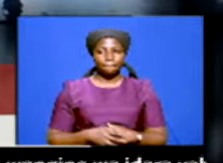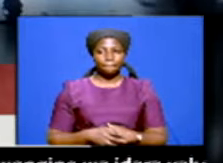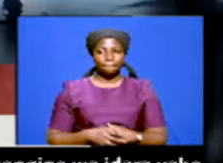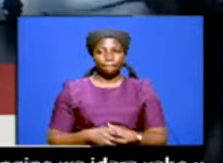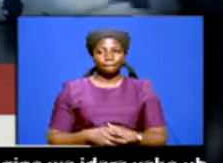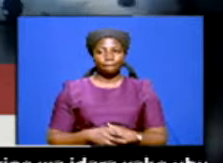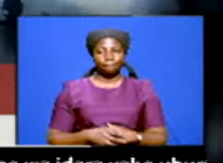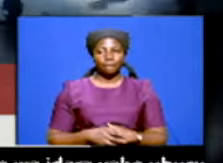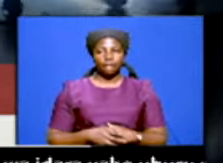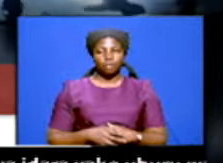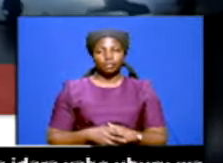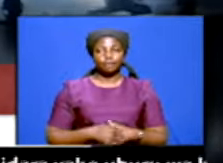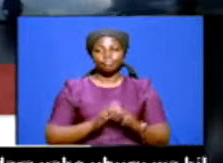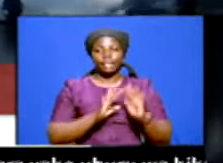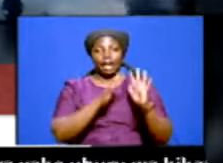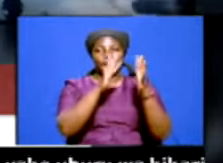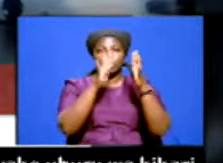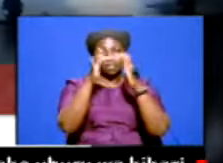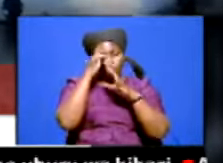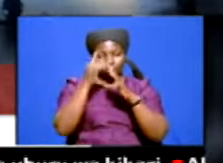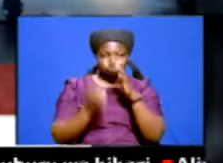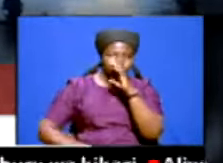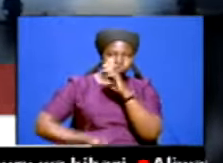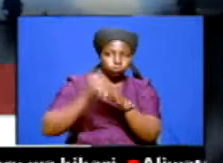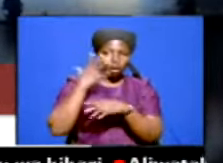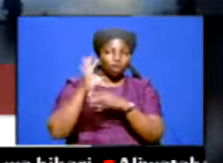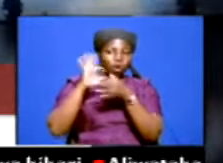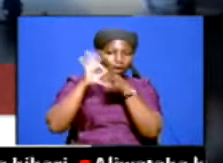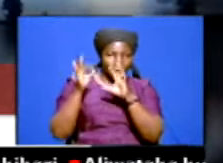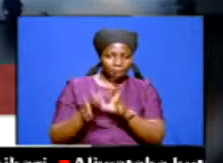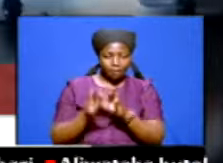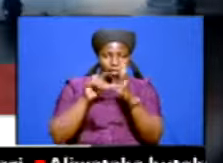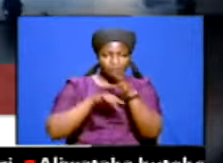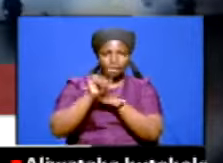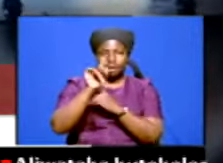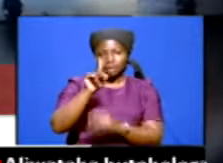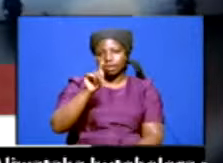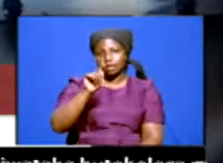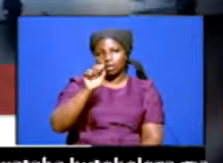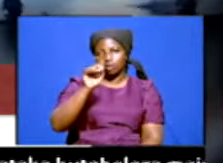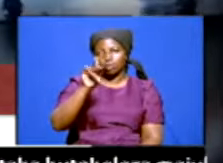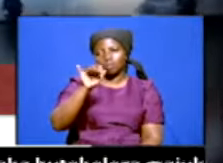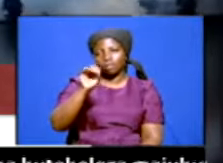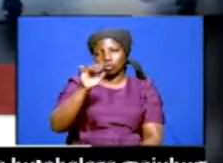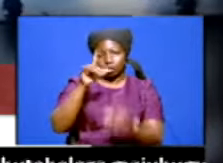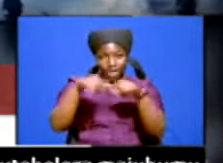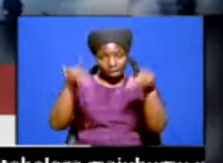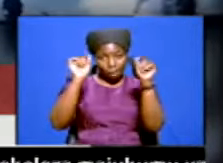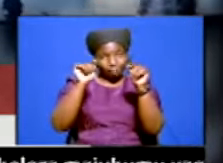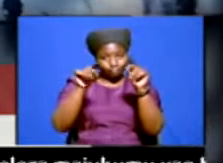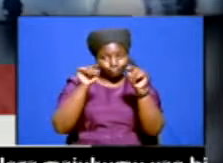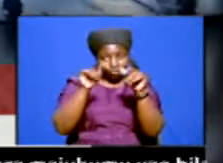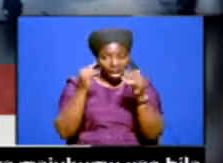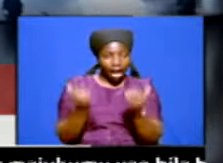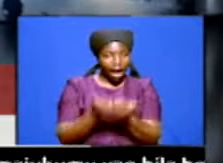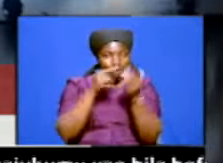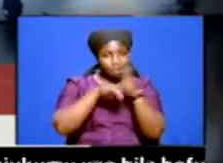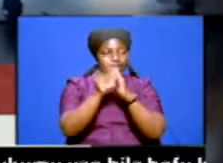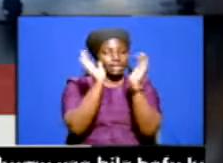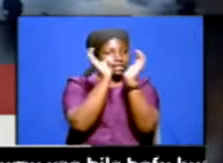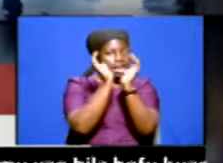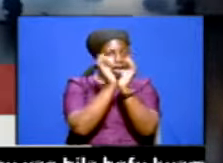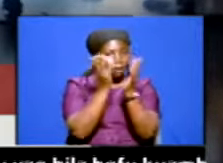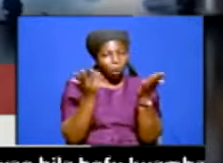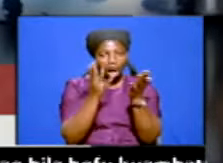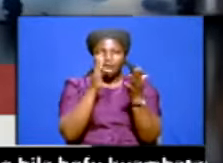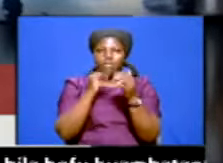Ya ufunguzi wa michezo ya Olimpiki jijini Tokyo, Japani, ilifanyika kwenye uwanja usiokuwa mashabiki licha ya maandalizi ya michezo